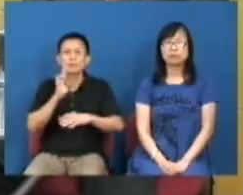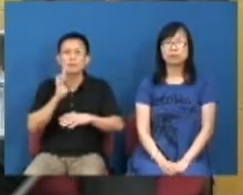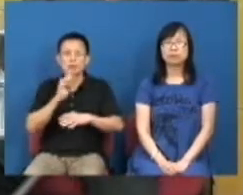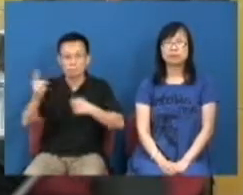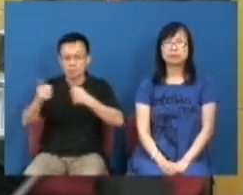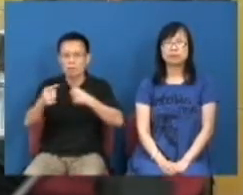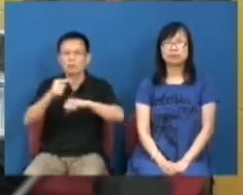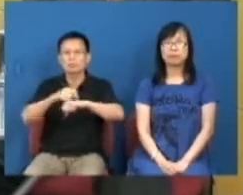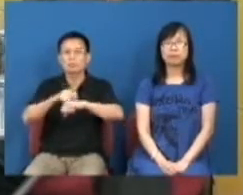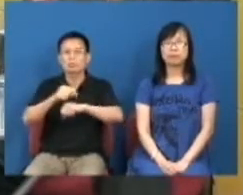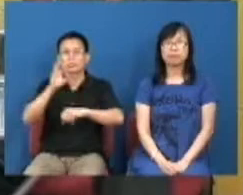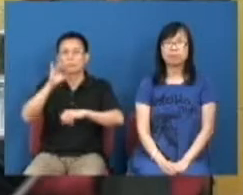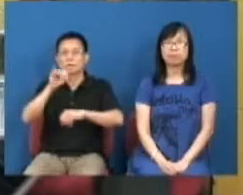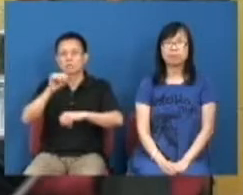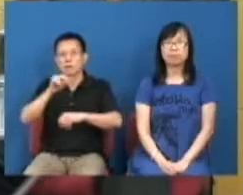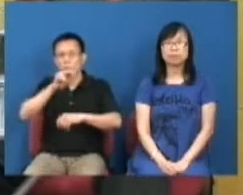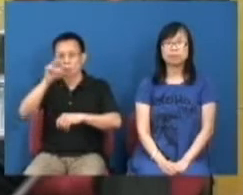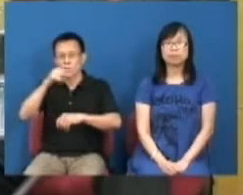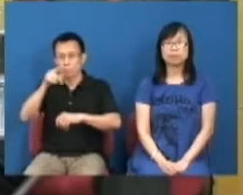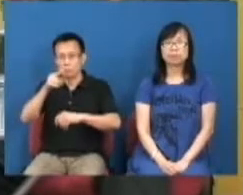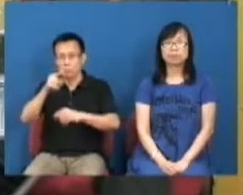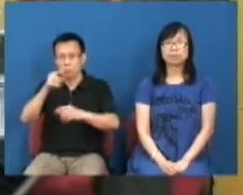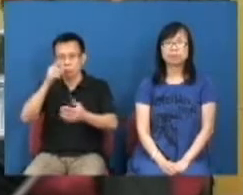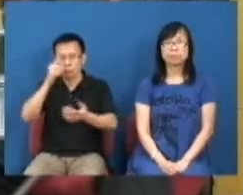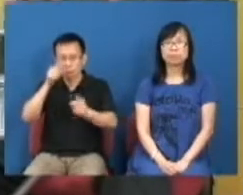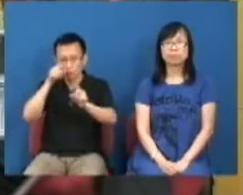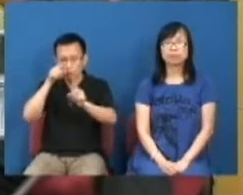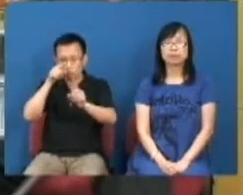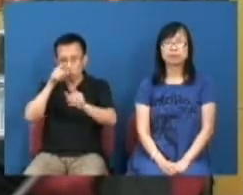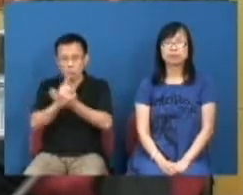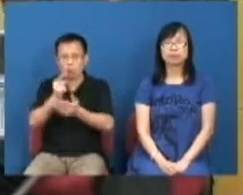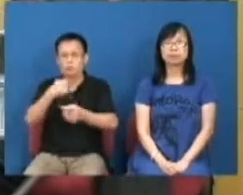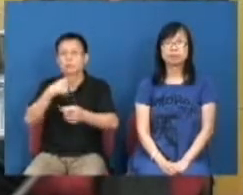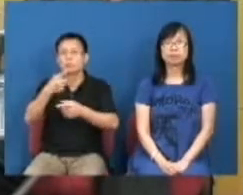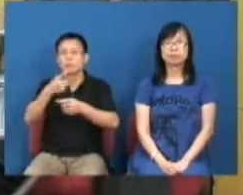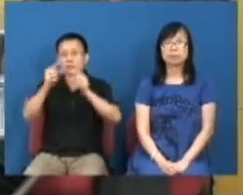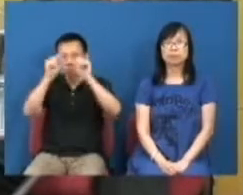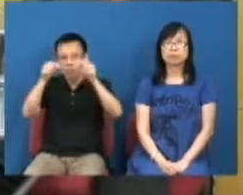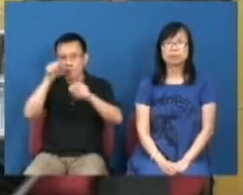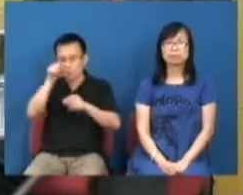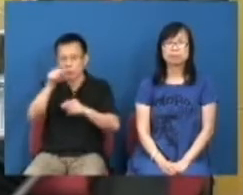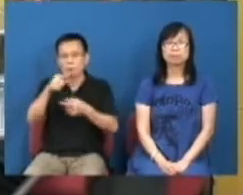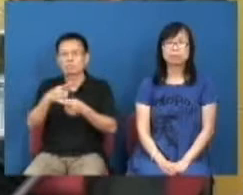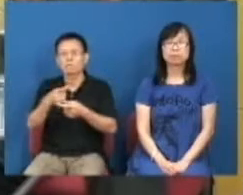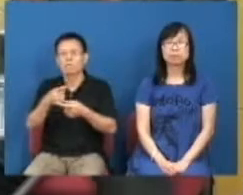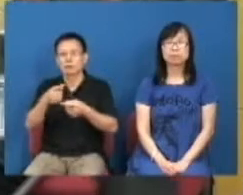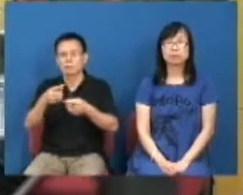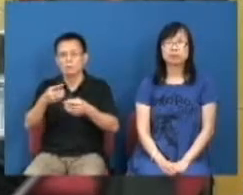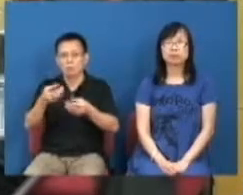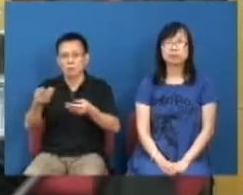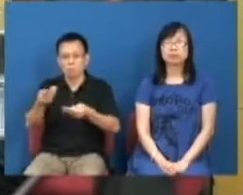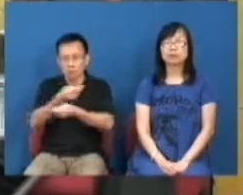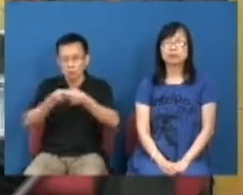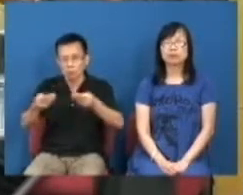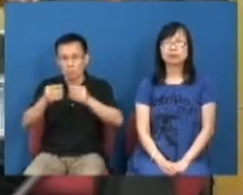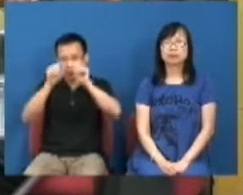間就已經可以去到嗰個核心問題，大家交換意見解決問題啦。咁如果當